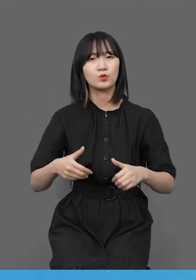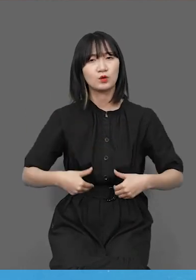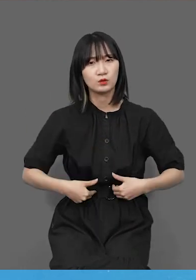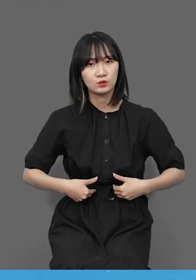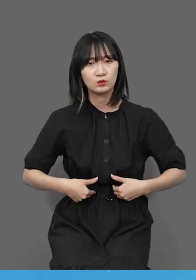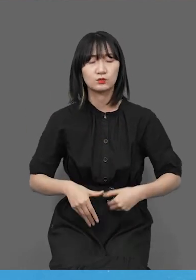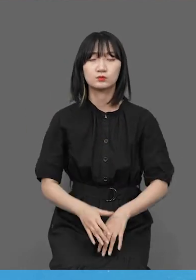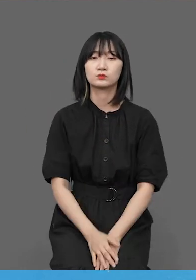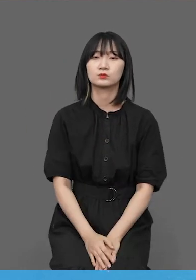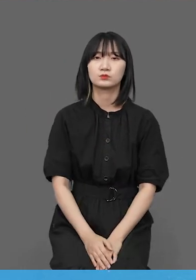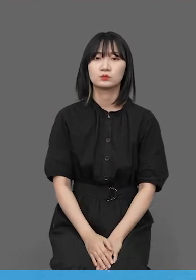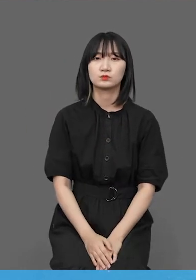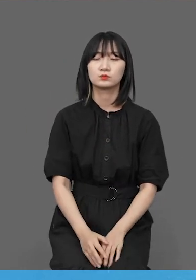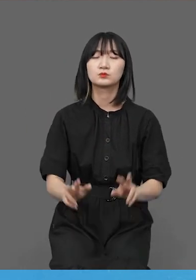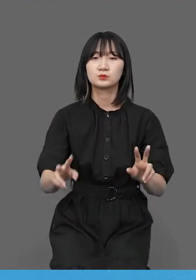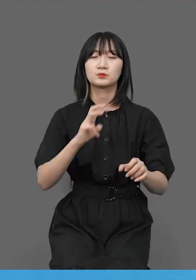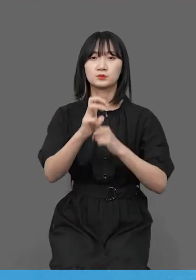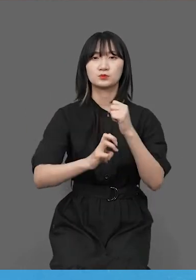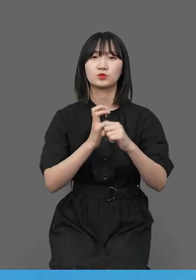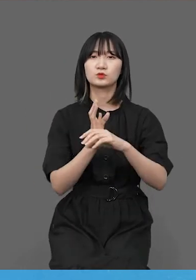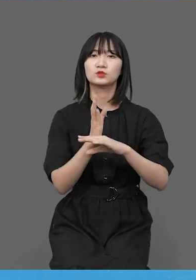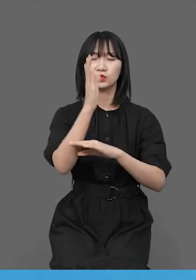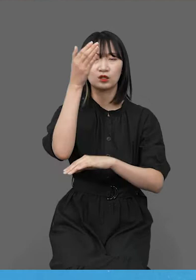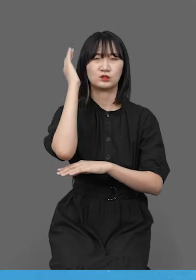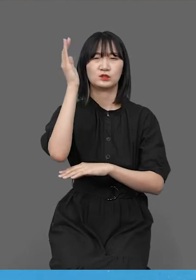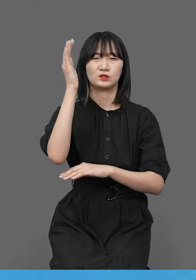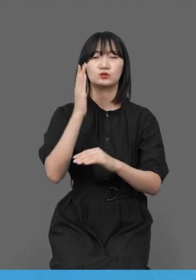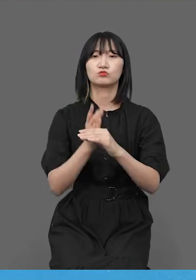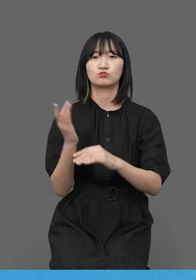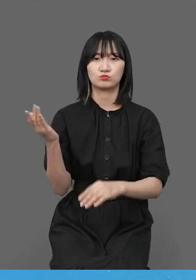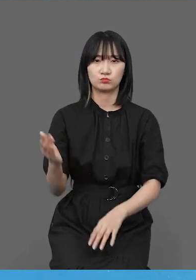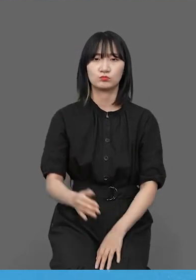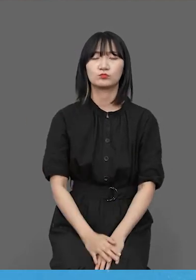그렇게 지금 30년 이상을 그렇게 외치고 계세요.